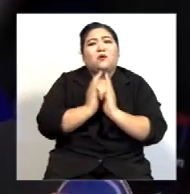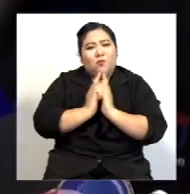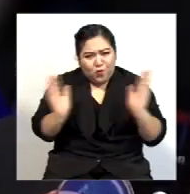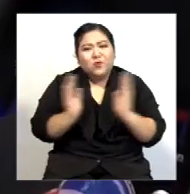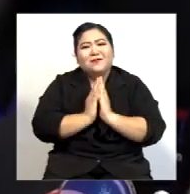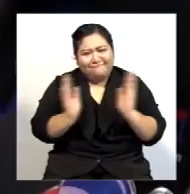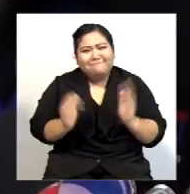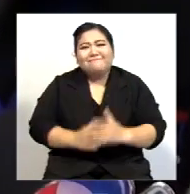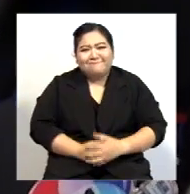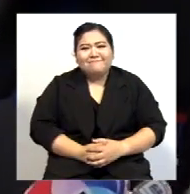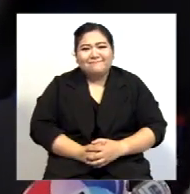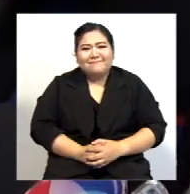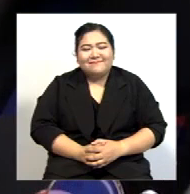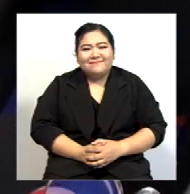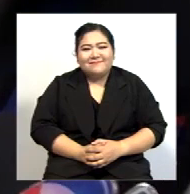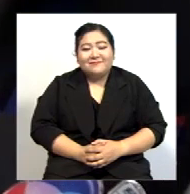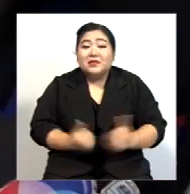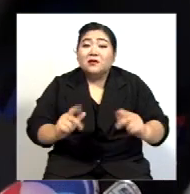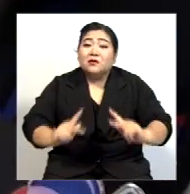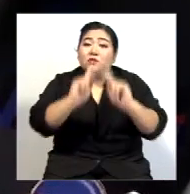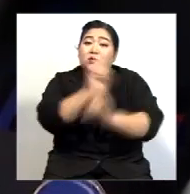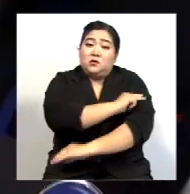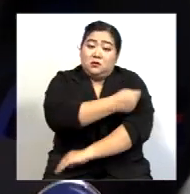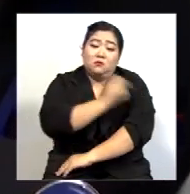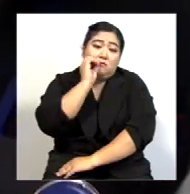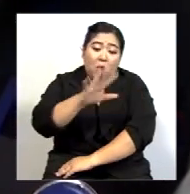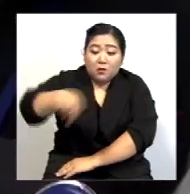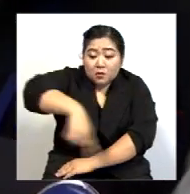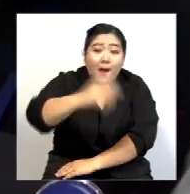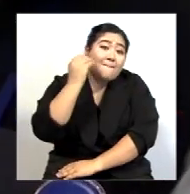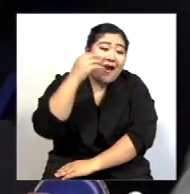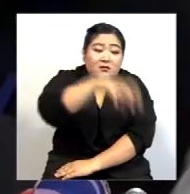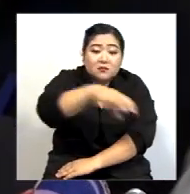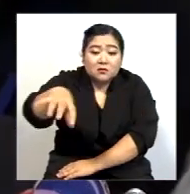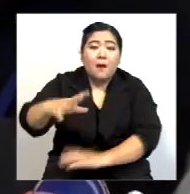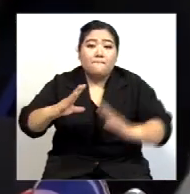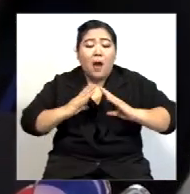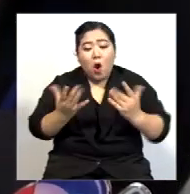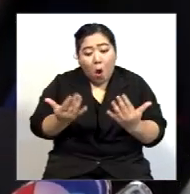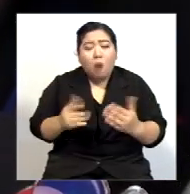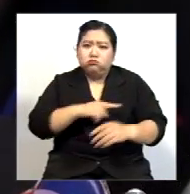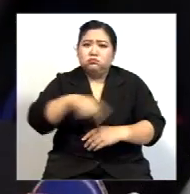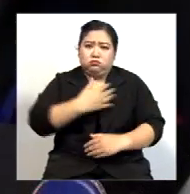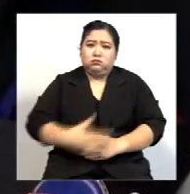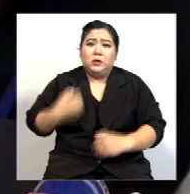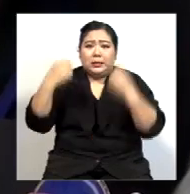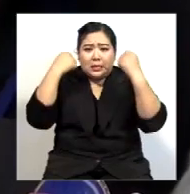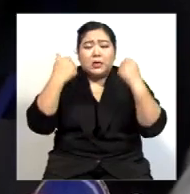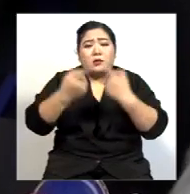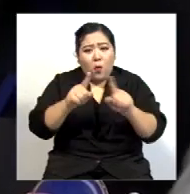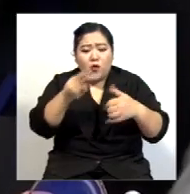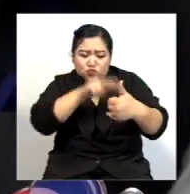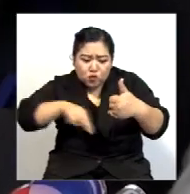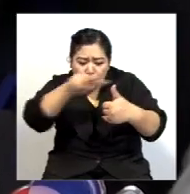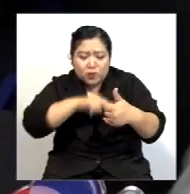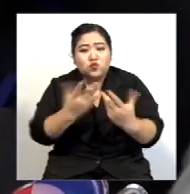ค่ะขอบคุณค่ะ ก็สาธารณสุขก็แถลงบอกเองว่าคนที่อยู่ในบ้านพักก็ปลอดภัยกันดีทุกคนเพียงแต่ว่ายังต้องเฝ้าดูอาการอะไร ค่ะเขาก็บอกอย่างนั้นเหมือนกัน สุขภาพ